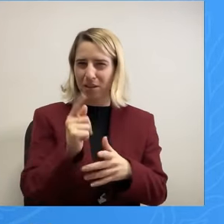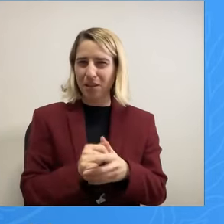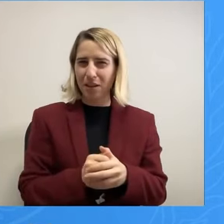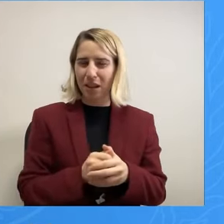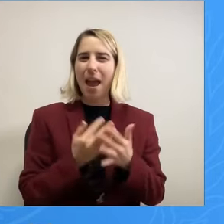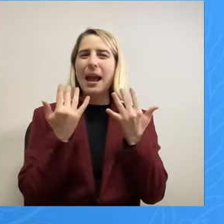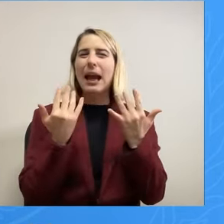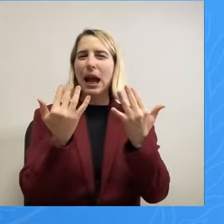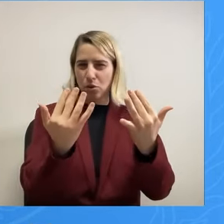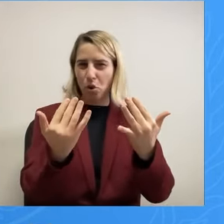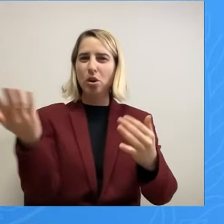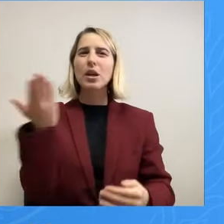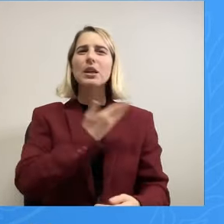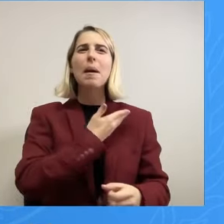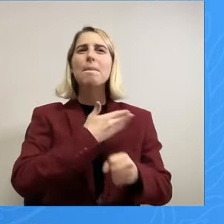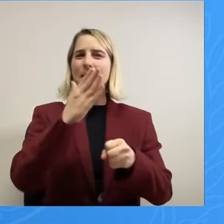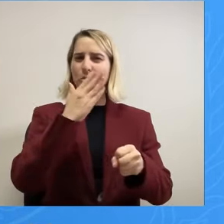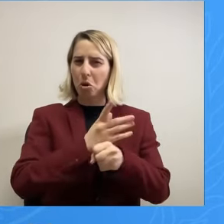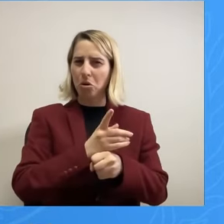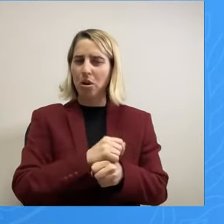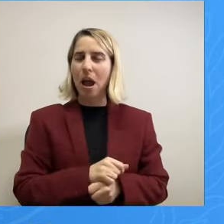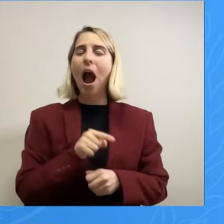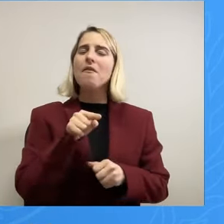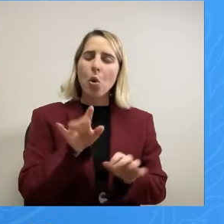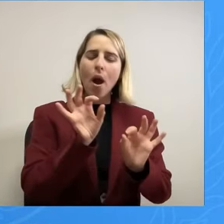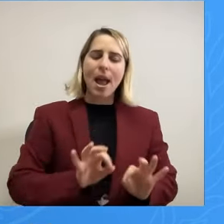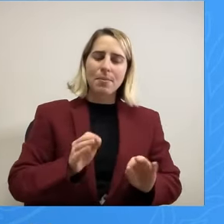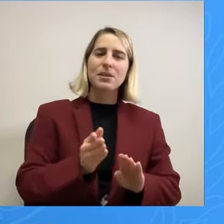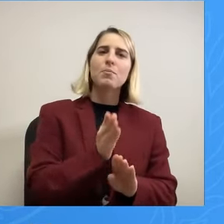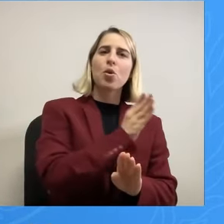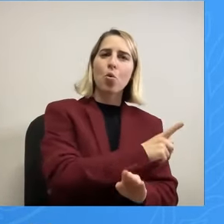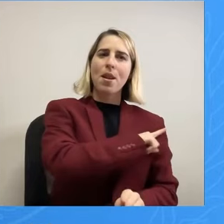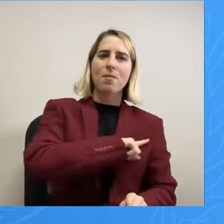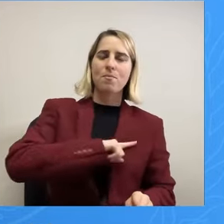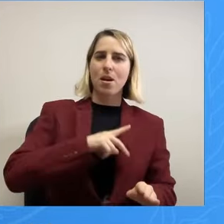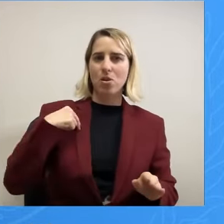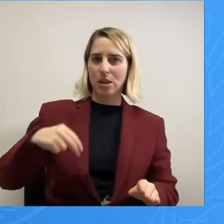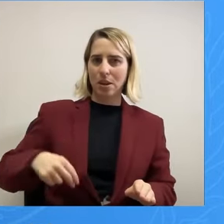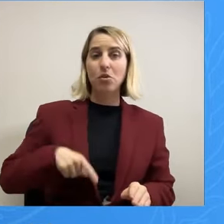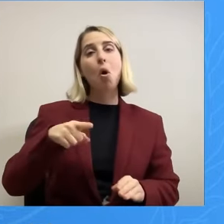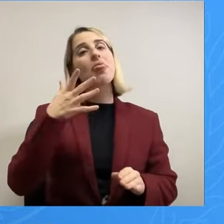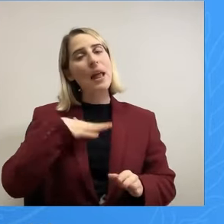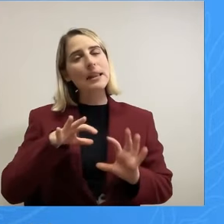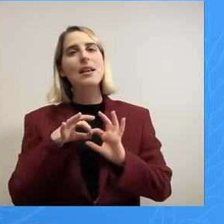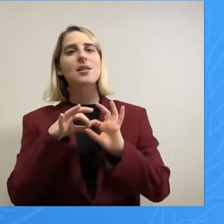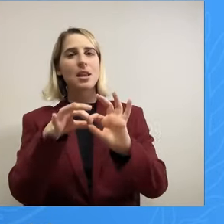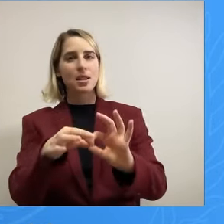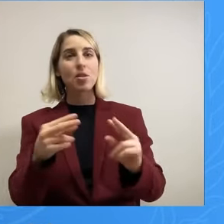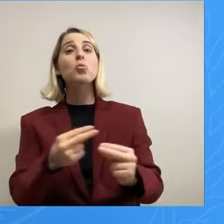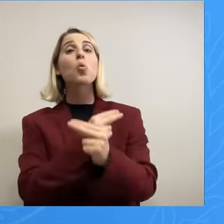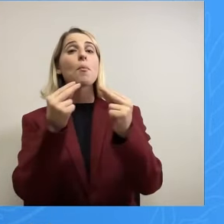Αυτήν ετοίμασε η προηγούμενη Δημοτική Αρχή. Αυτή θέλετε να τρέξετε. Το αποτέλεσμα δεν